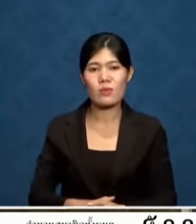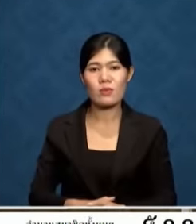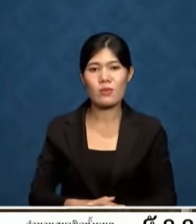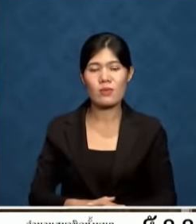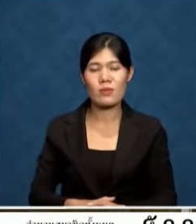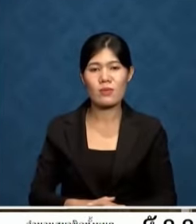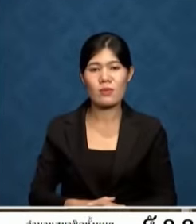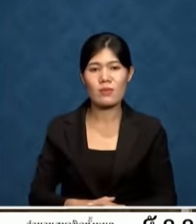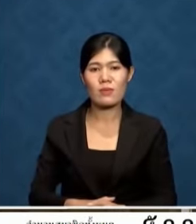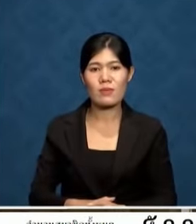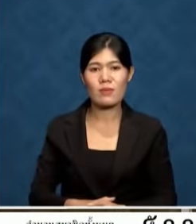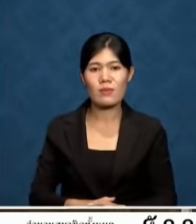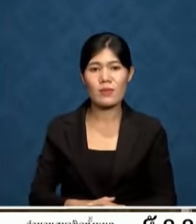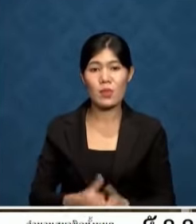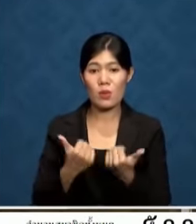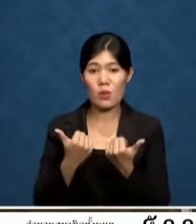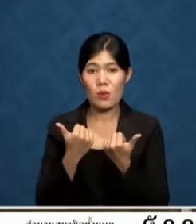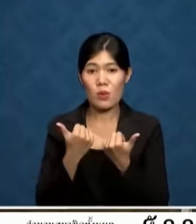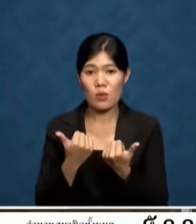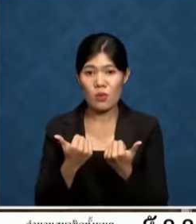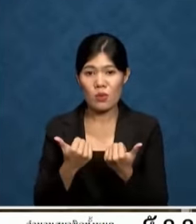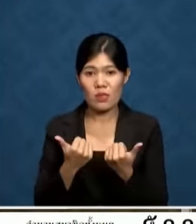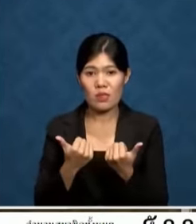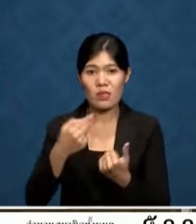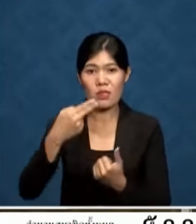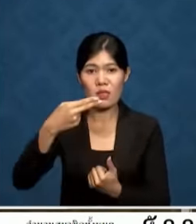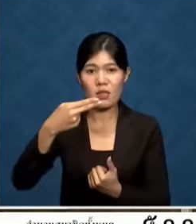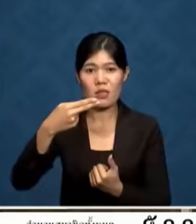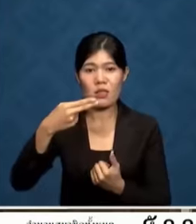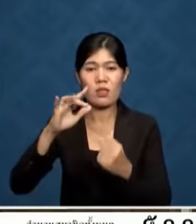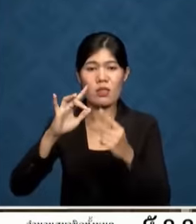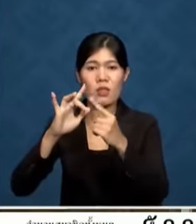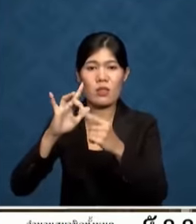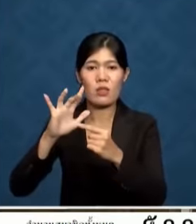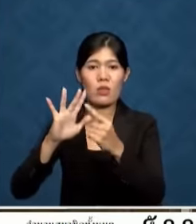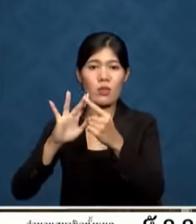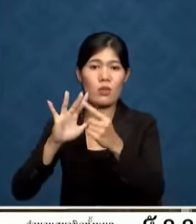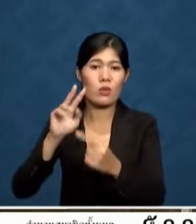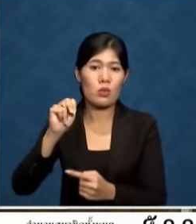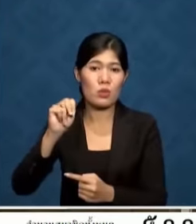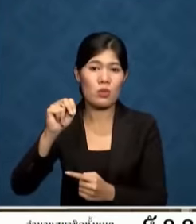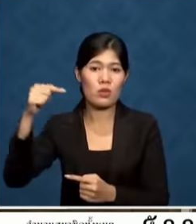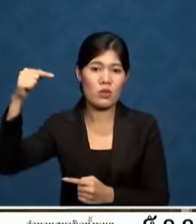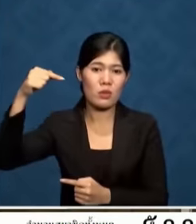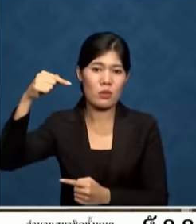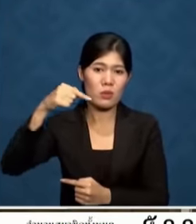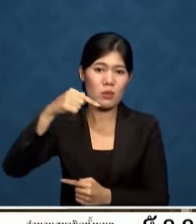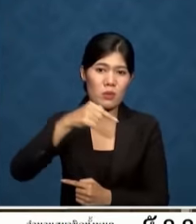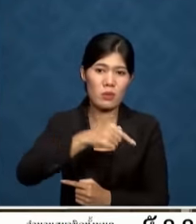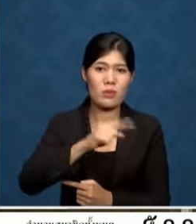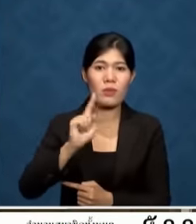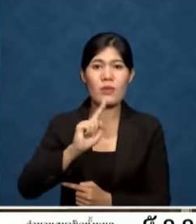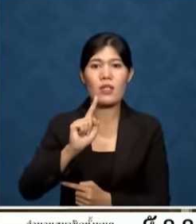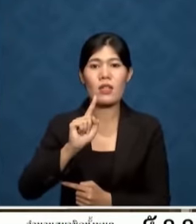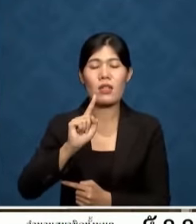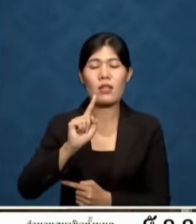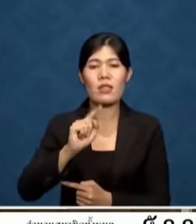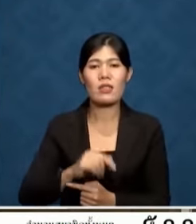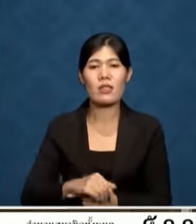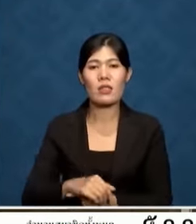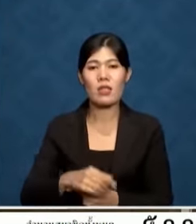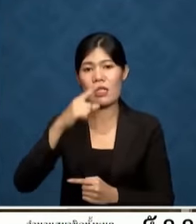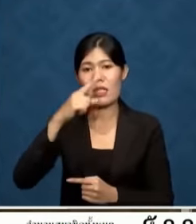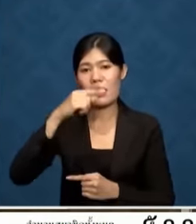วันนี้ตลาดหลักทรัพย์ร่วงไปแล้ว 227จุดต่างชาติเทขาย 1.5แสนล้าน